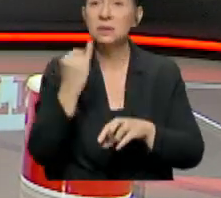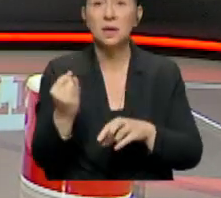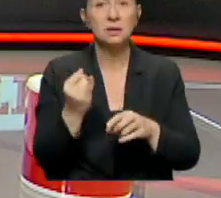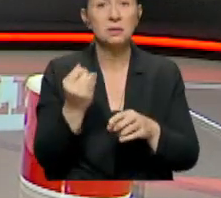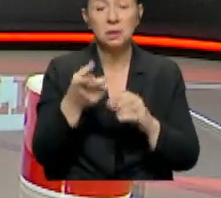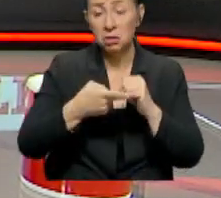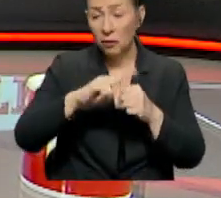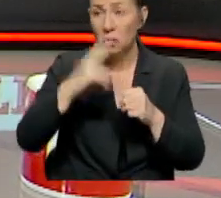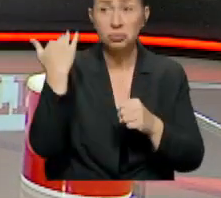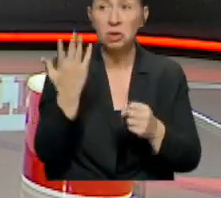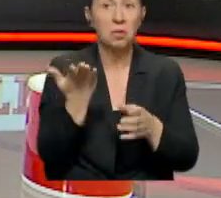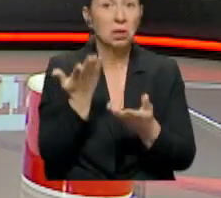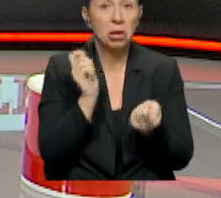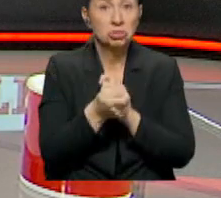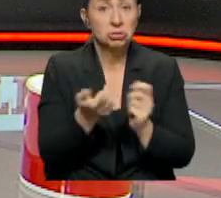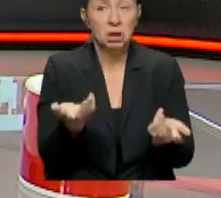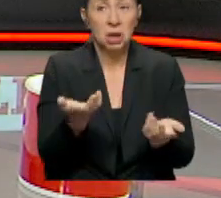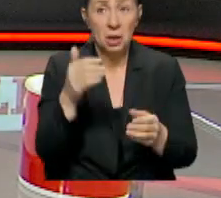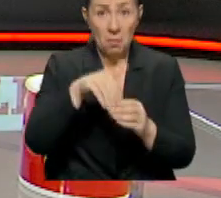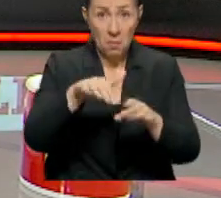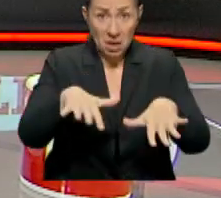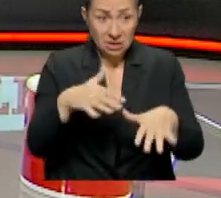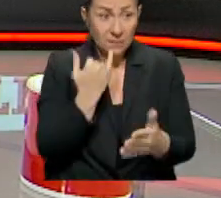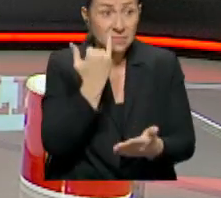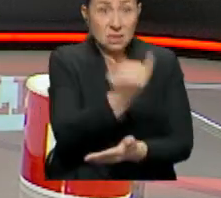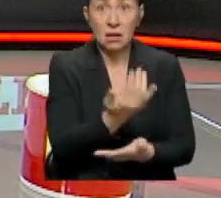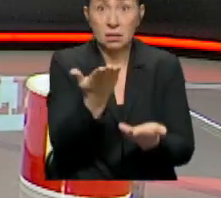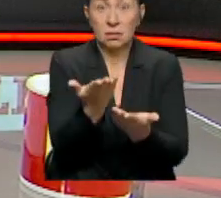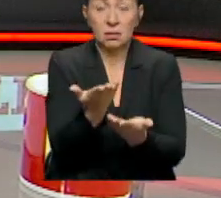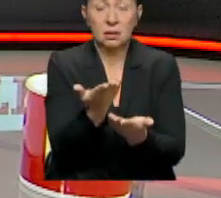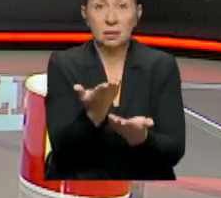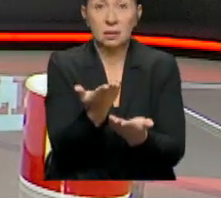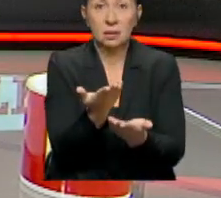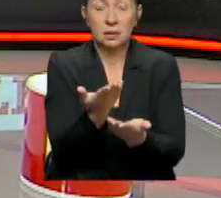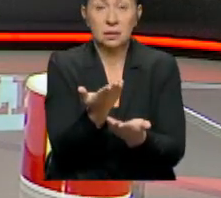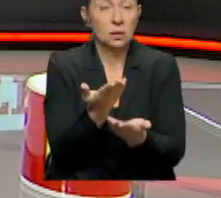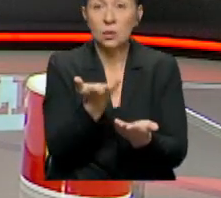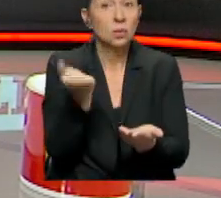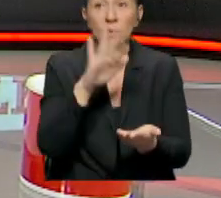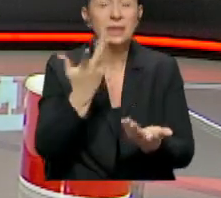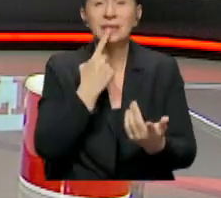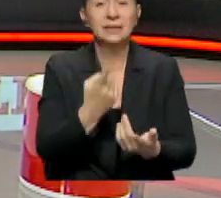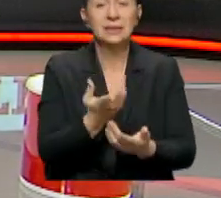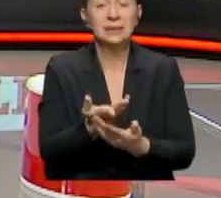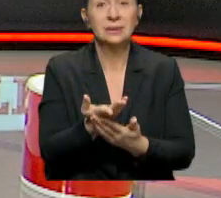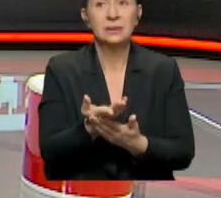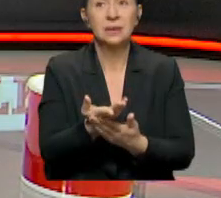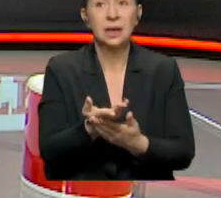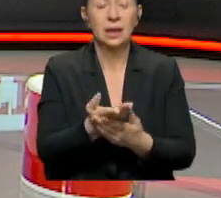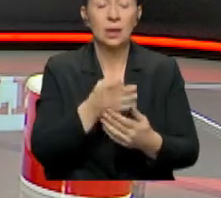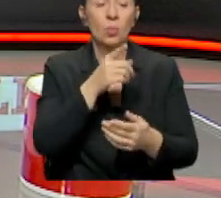etti 2 hafta önce ne değişti meclise ziyaret etti ve ondan sonra ne dediler